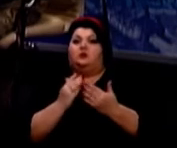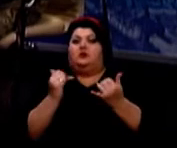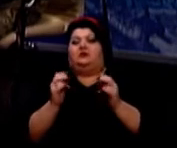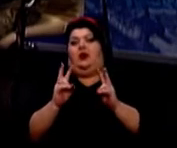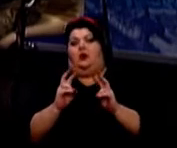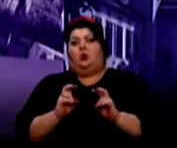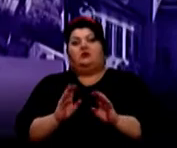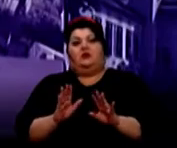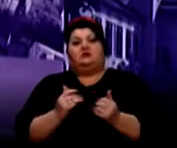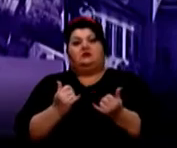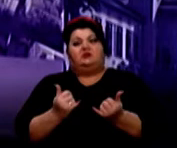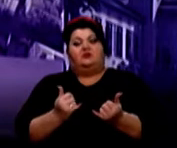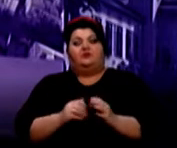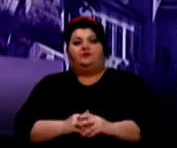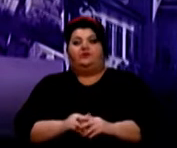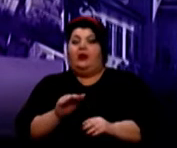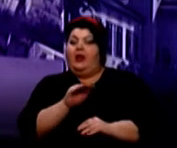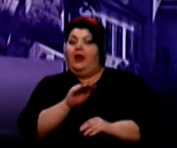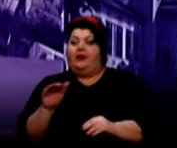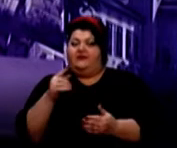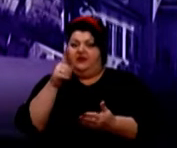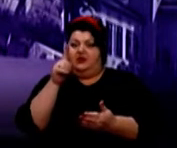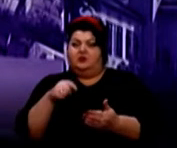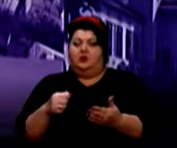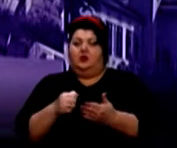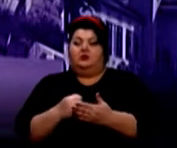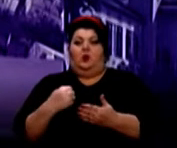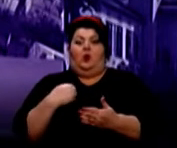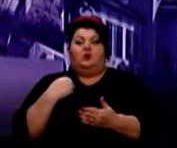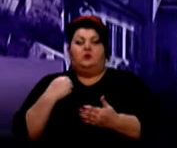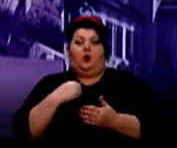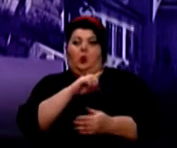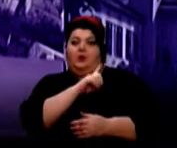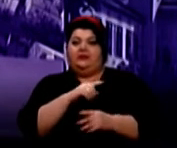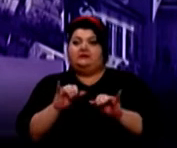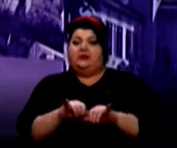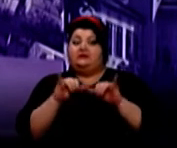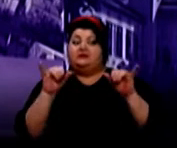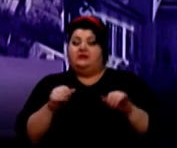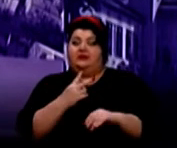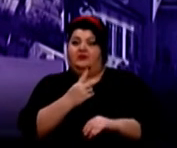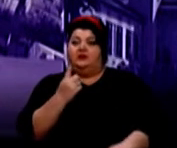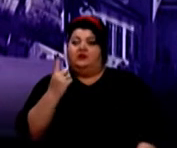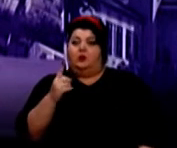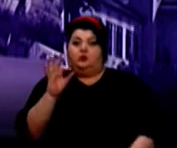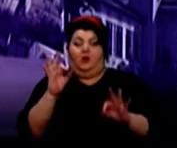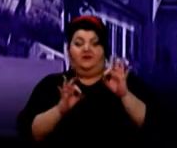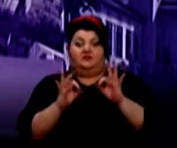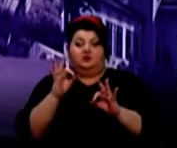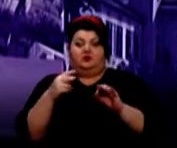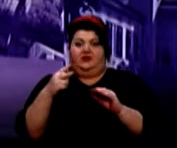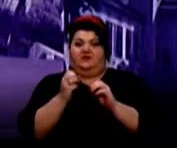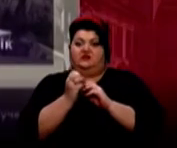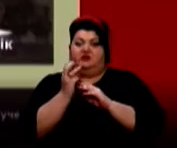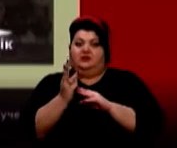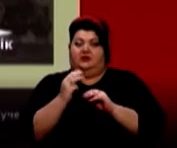Дякую. Рівень довіри українського суспільства до Збройних сил зріс. Із 21% у 2013 році